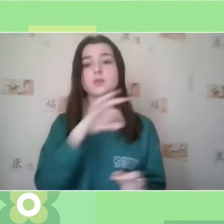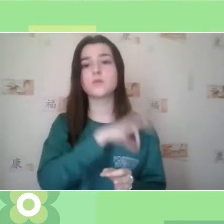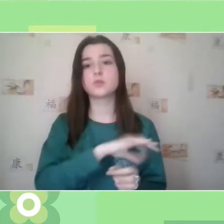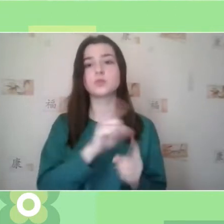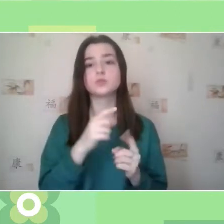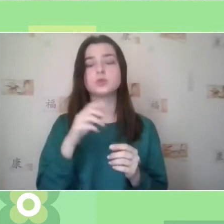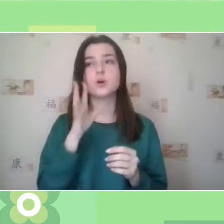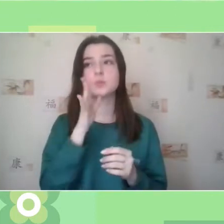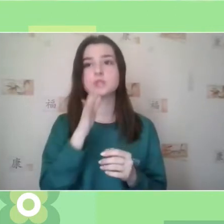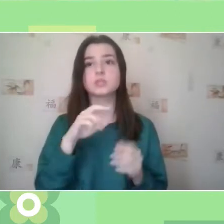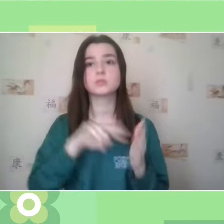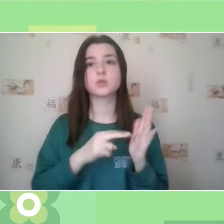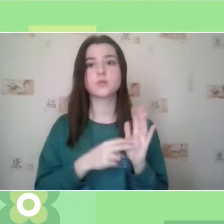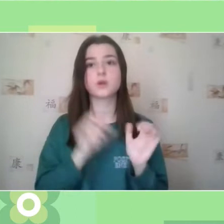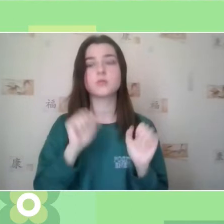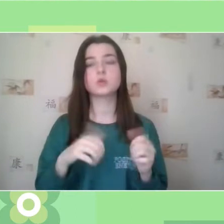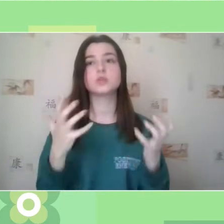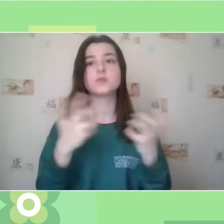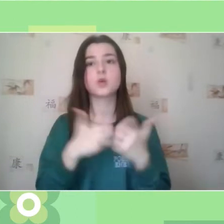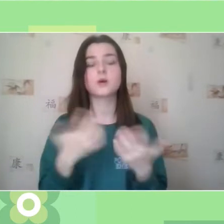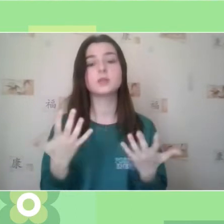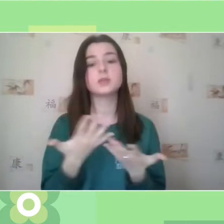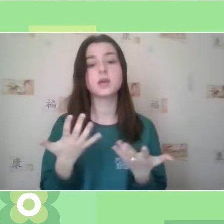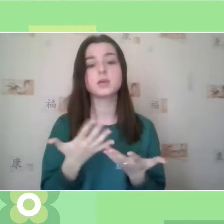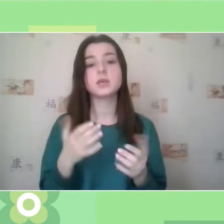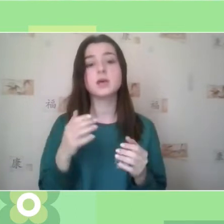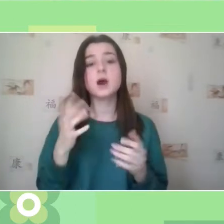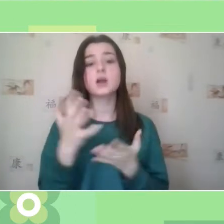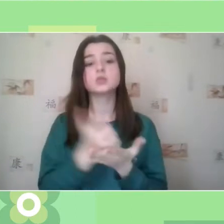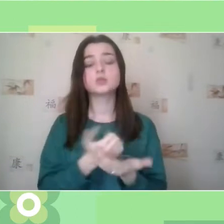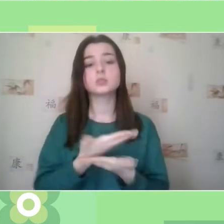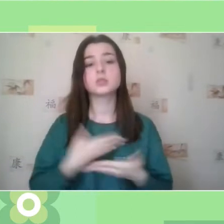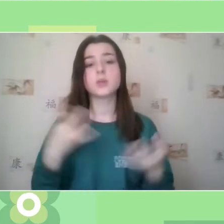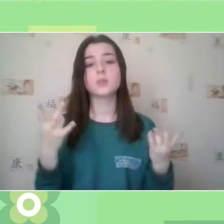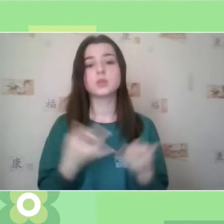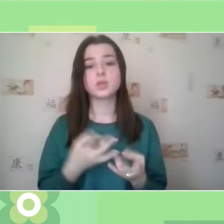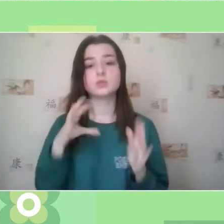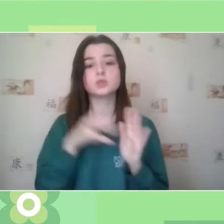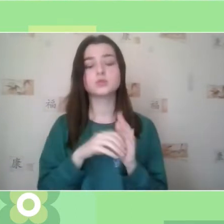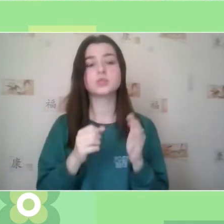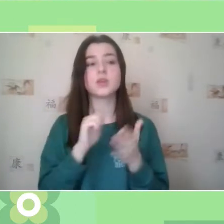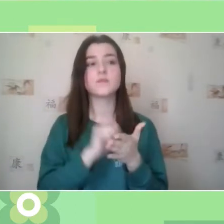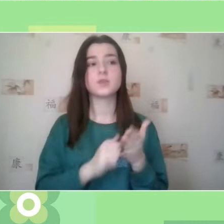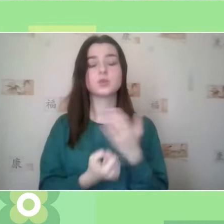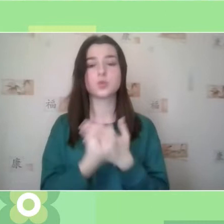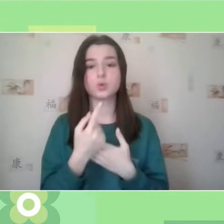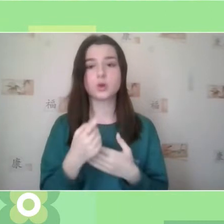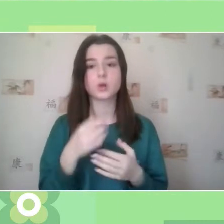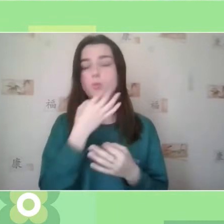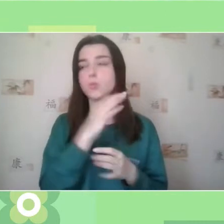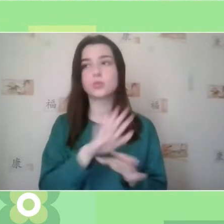час планування можна врахувати, які ресурси нам потрібно залучити від донора,